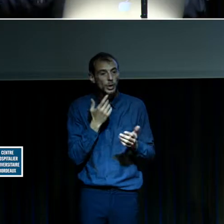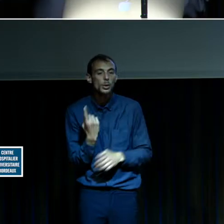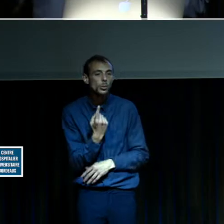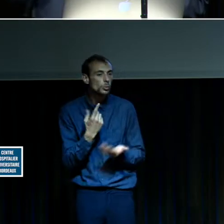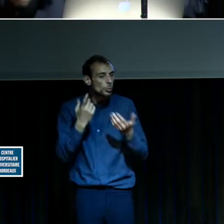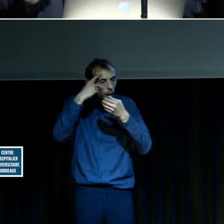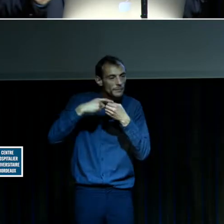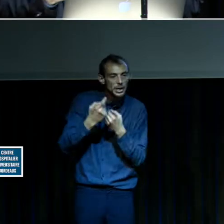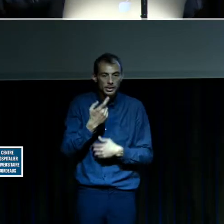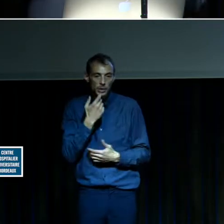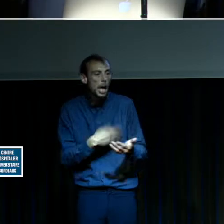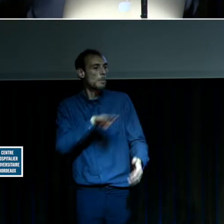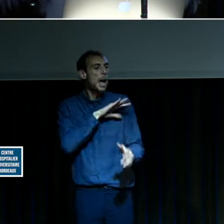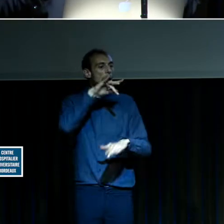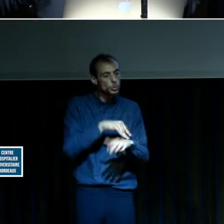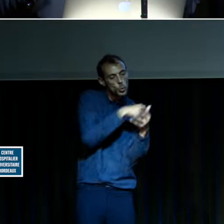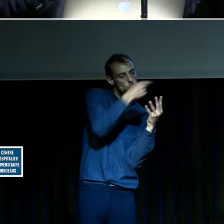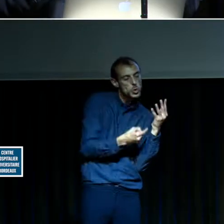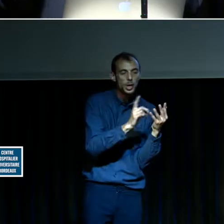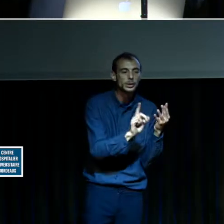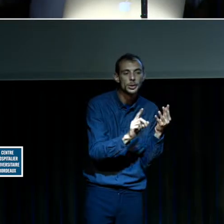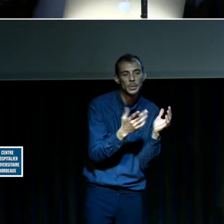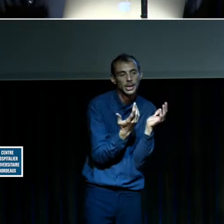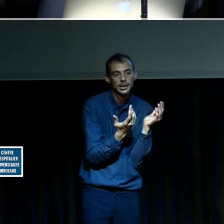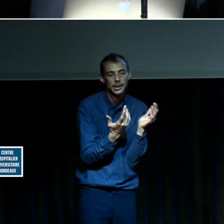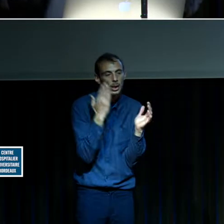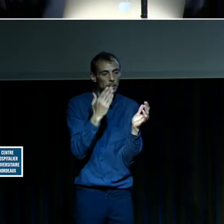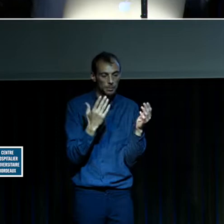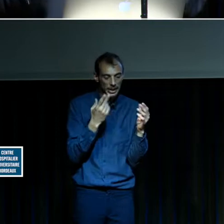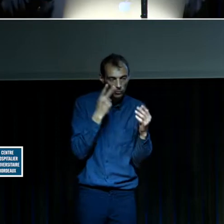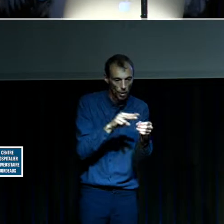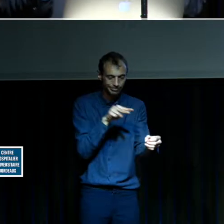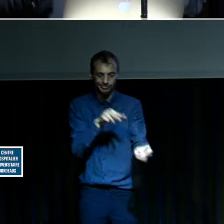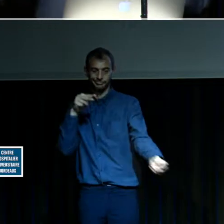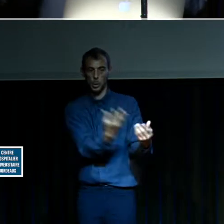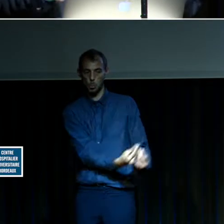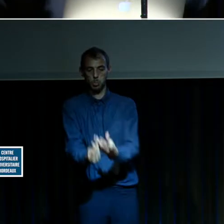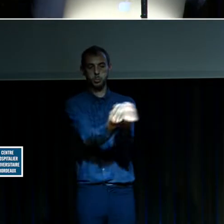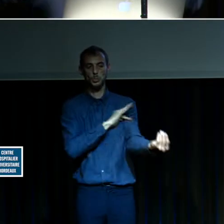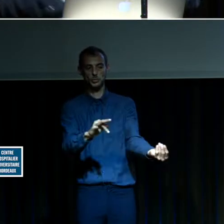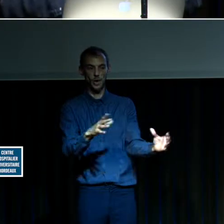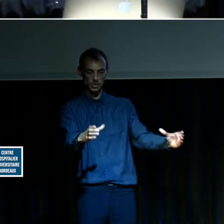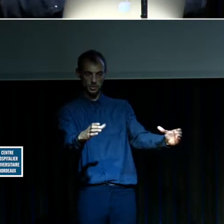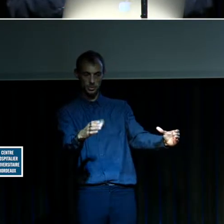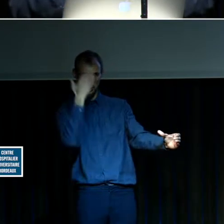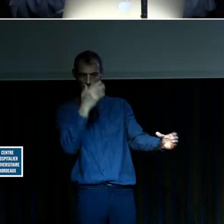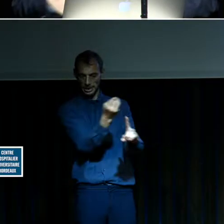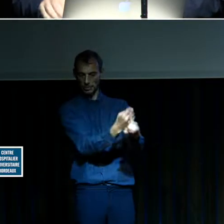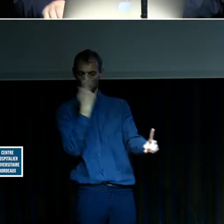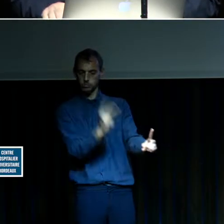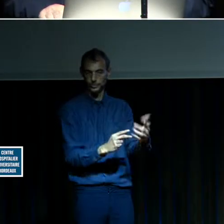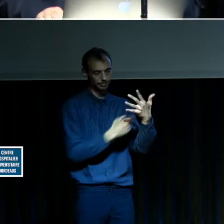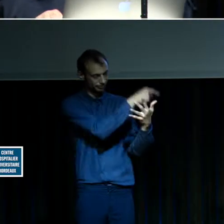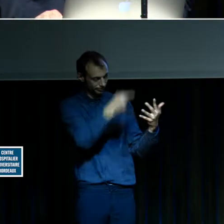pour tout un tas d'autres choses, mais à l'échelon d'une population, c'est vraiment ça la cible sur laquelle il faut que l'on agisse, et c'est pour ça que j'insiste beaucoup